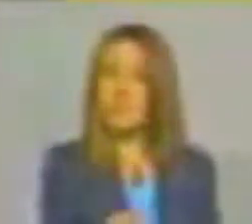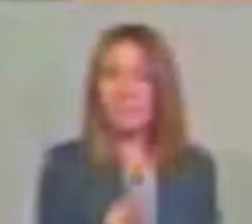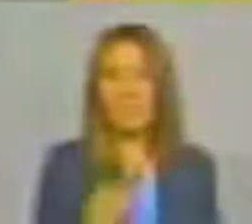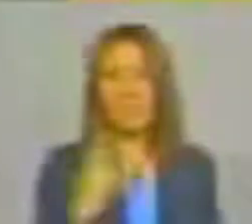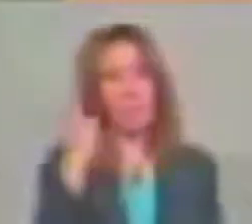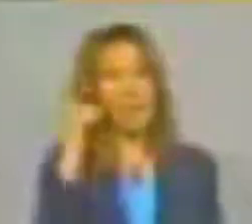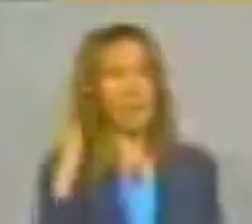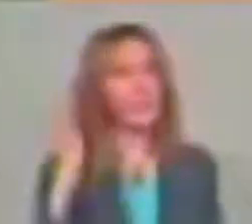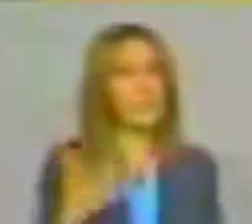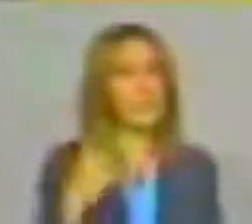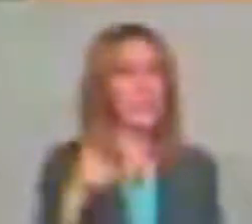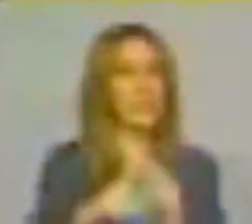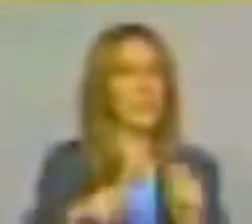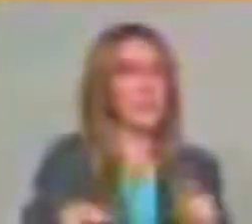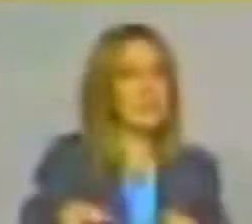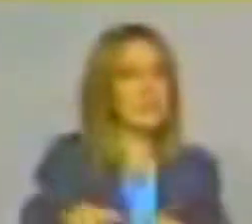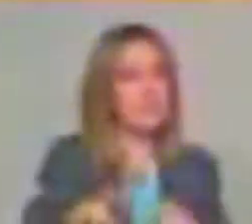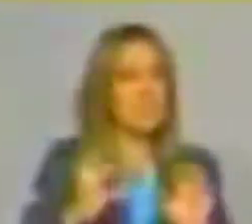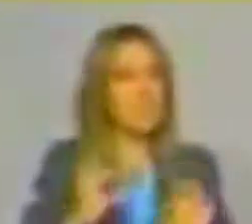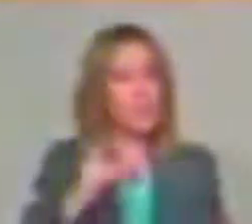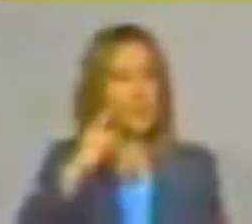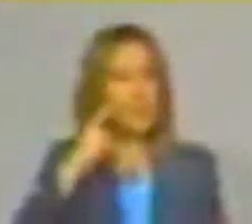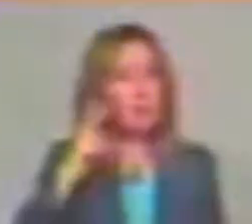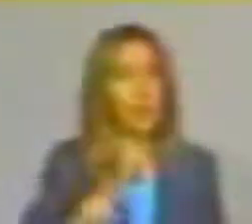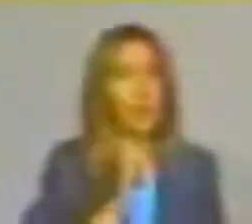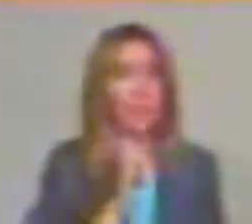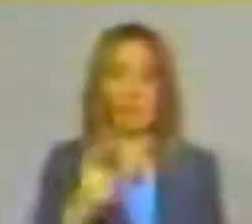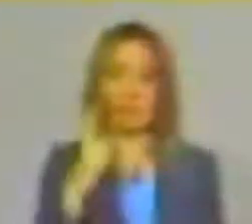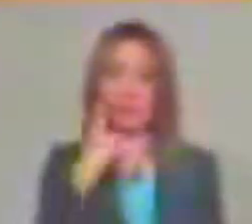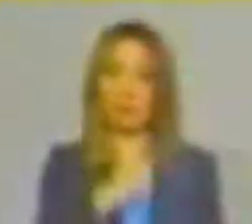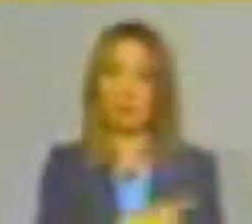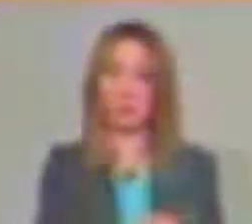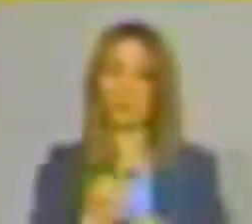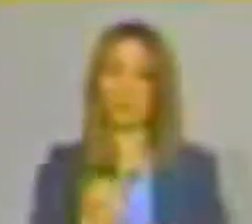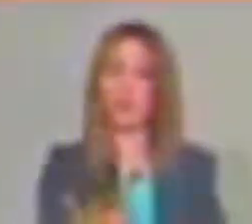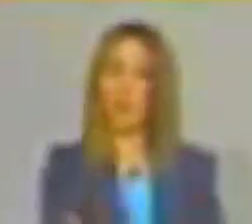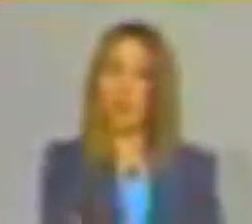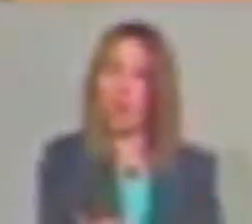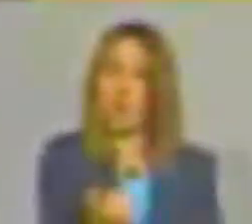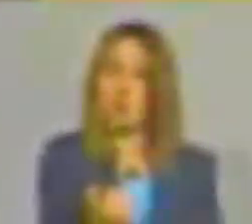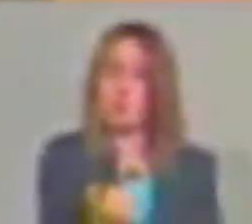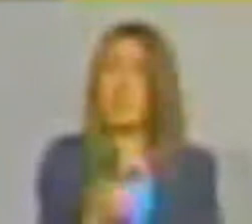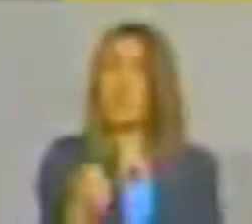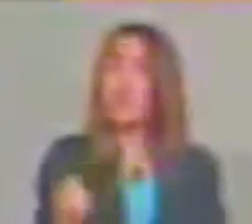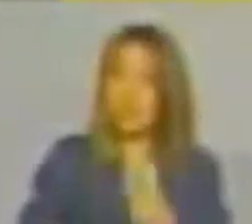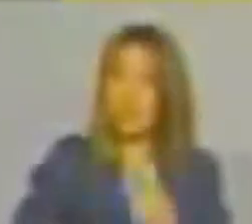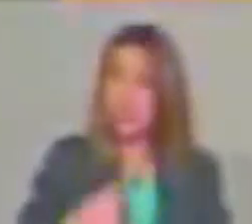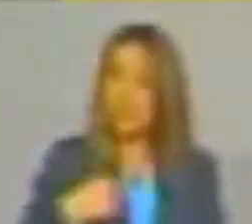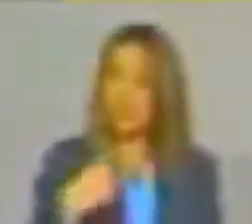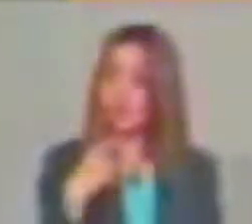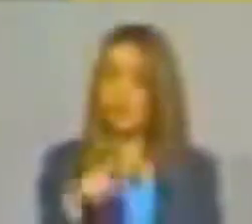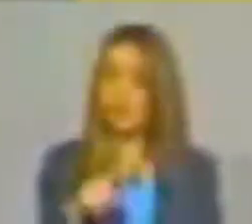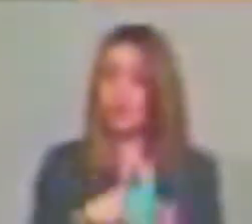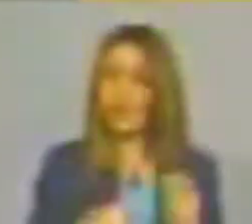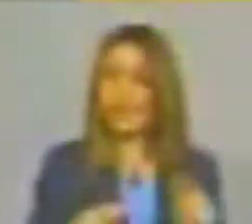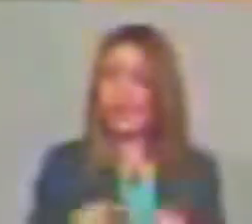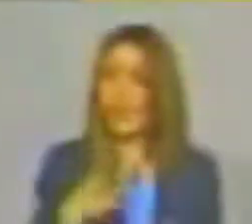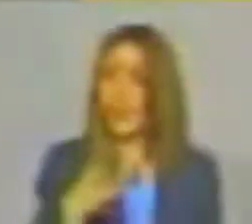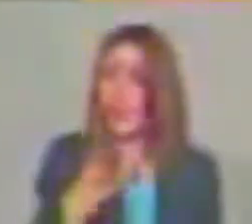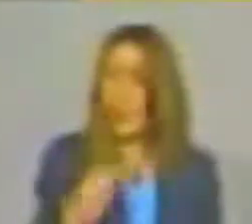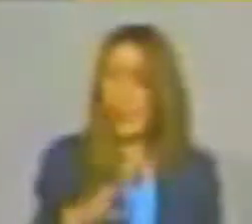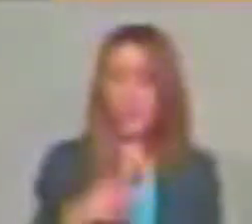kendince din saydığı şeylerle devlet kudretini ele geçirmeye çalışanlara söylüyorum. Bunun din olmadığını biz